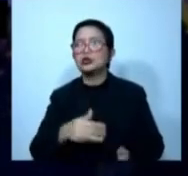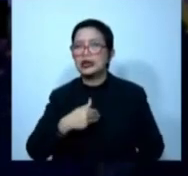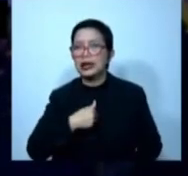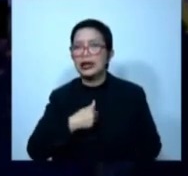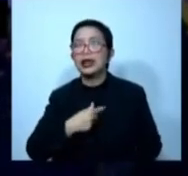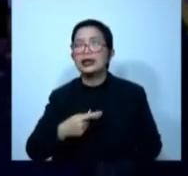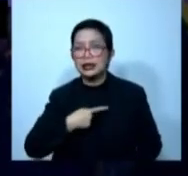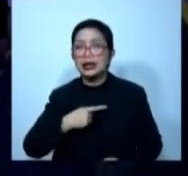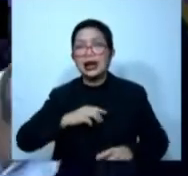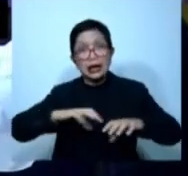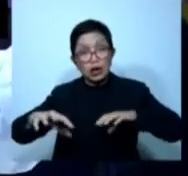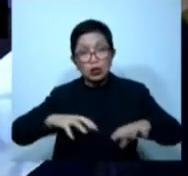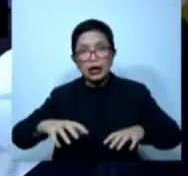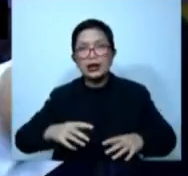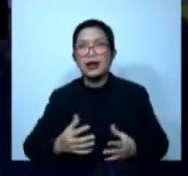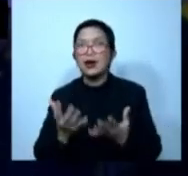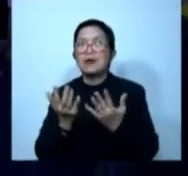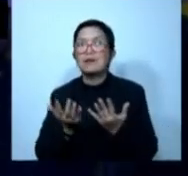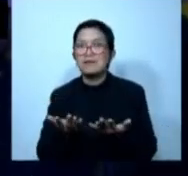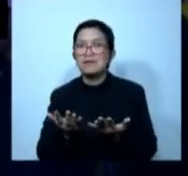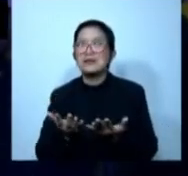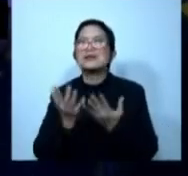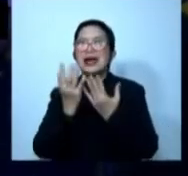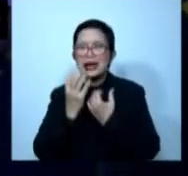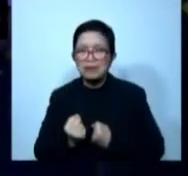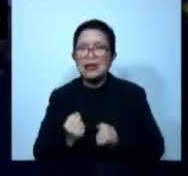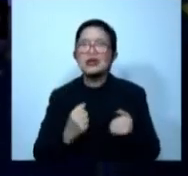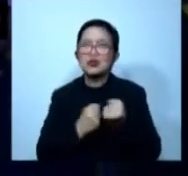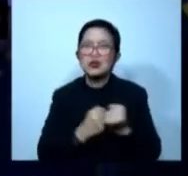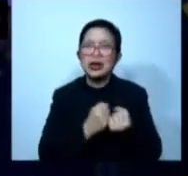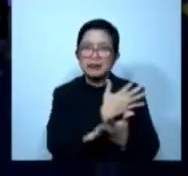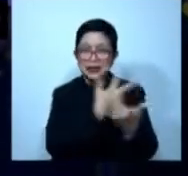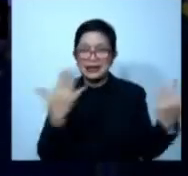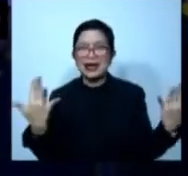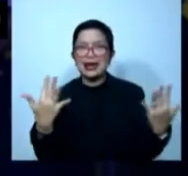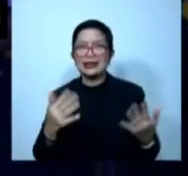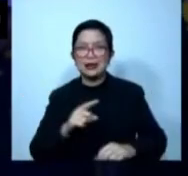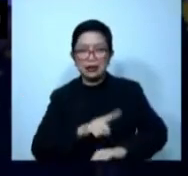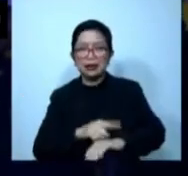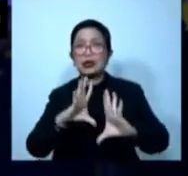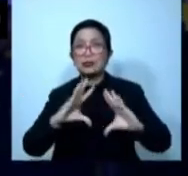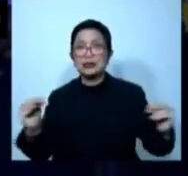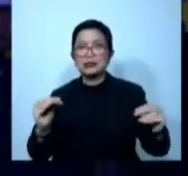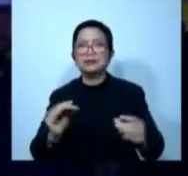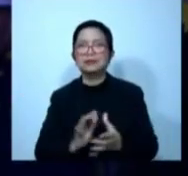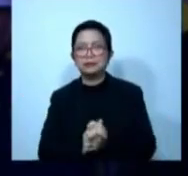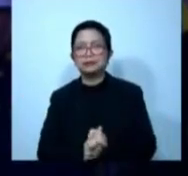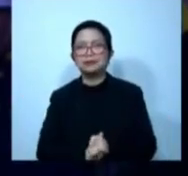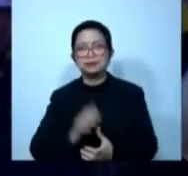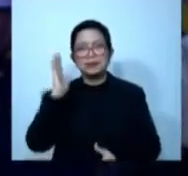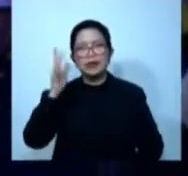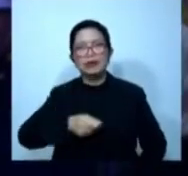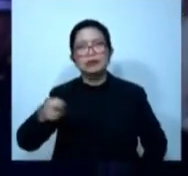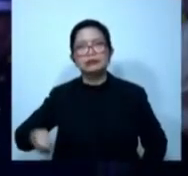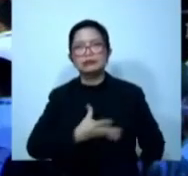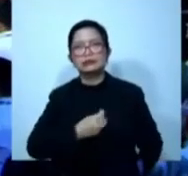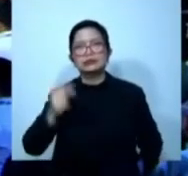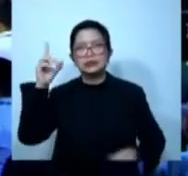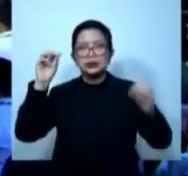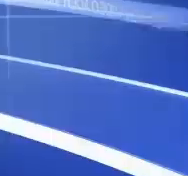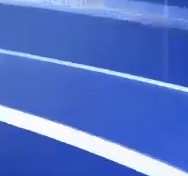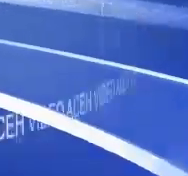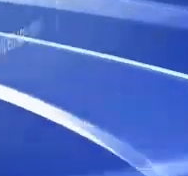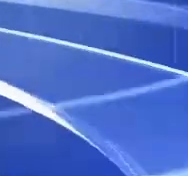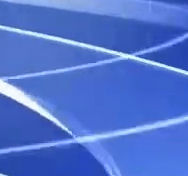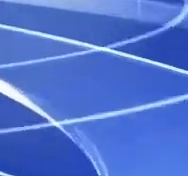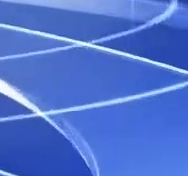lakukan itu kami mohon dukungan rakyat perintahkan kami untuk mengerjakan itu Terima kasih wasalamualaikum warahmatullahi wabarakatilakan